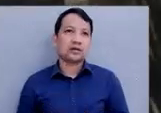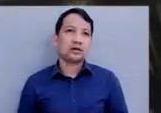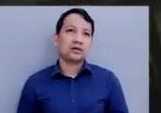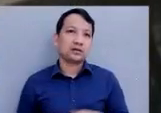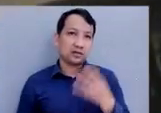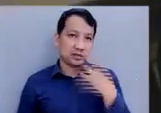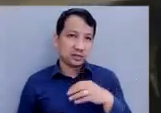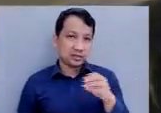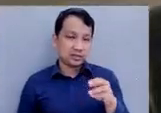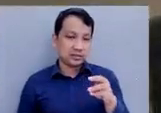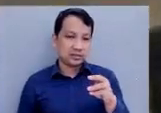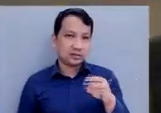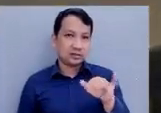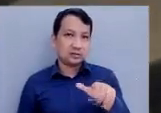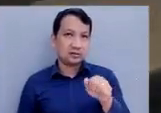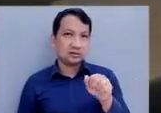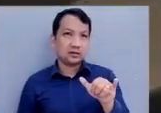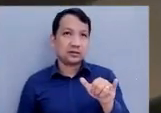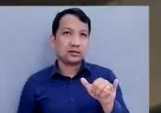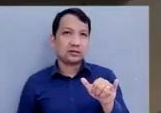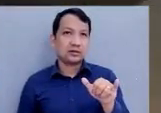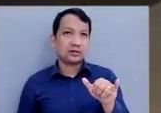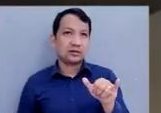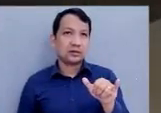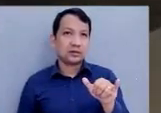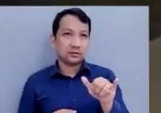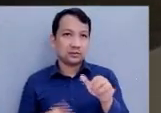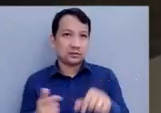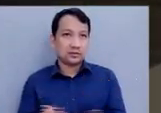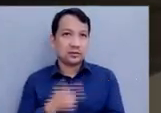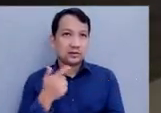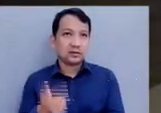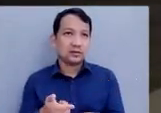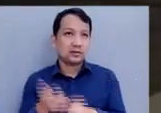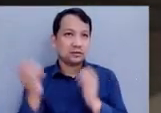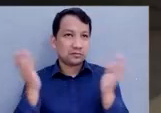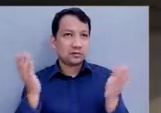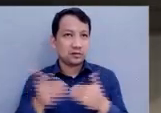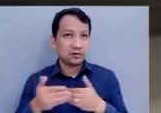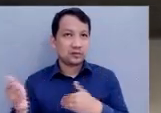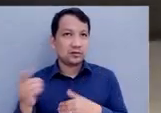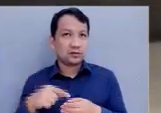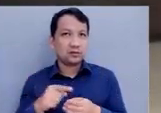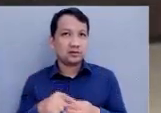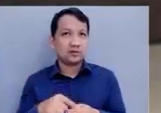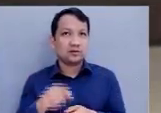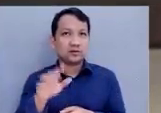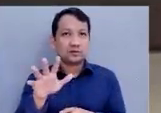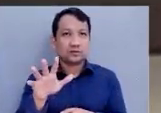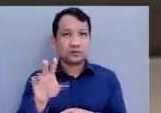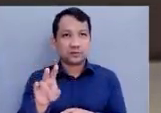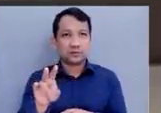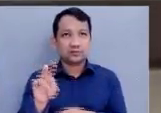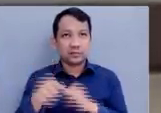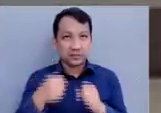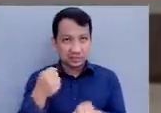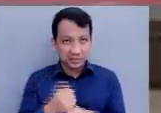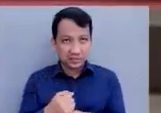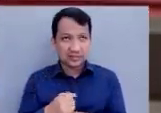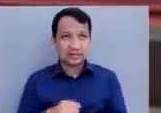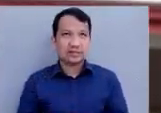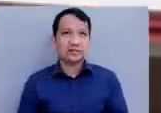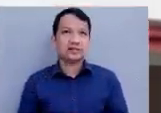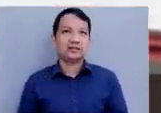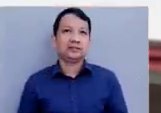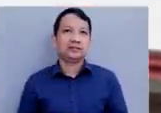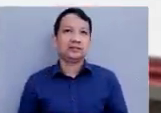po kay Mary J um dahil sa sobrang tagal niya na nga po B nagse-serve na po kami for 57 years w kwento po